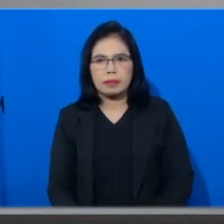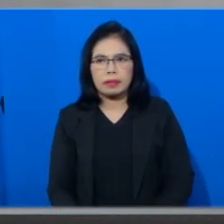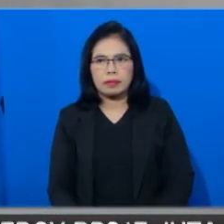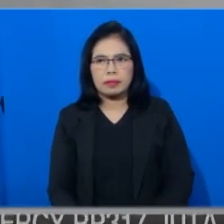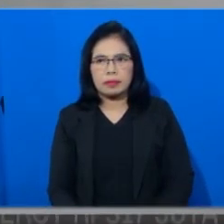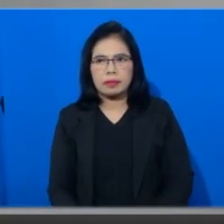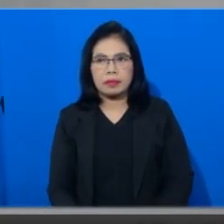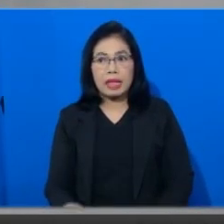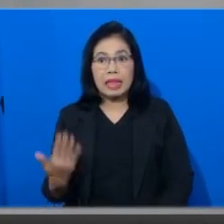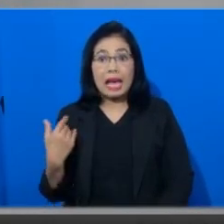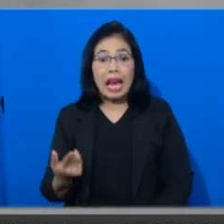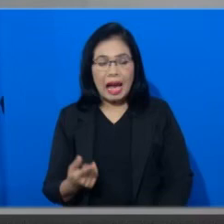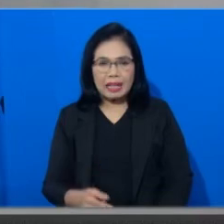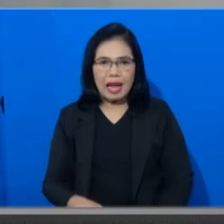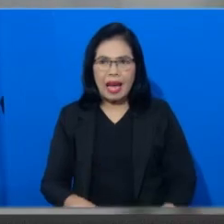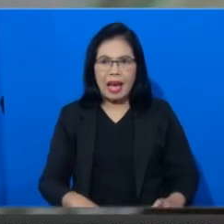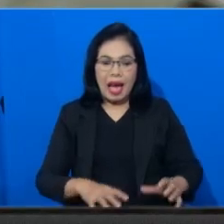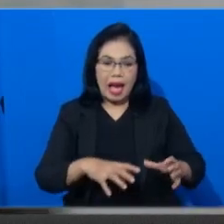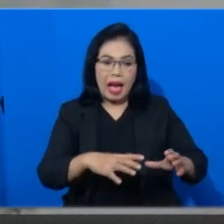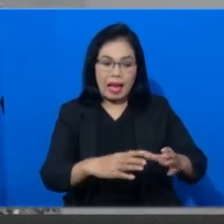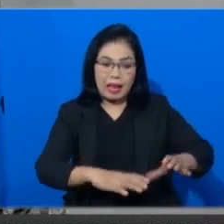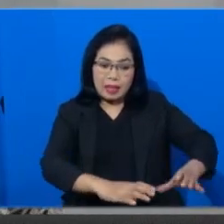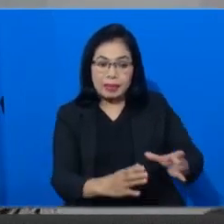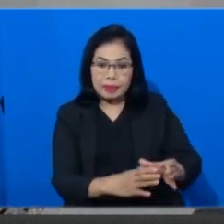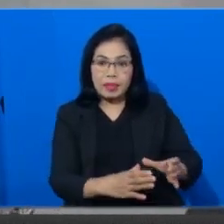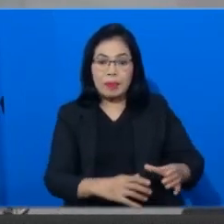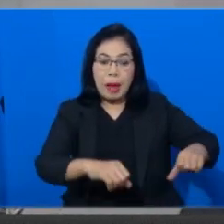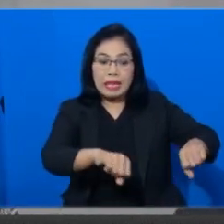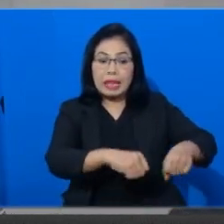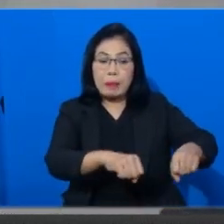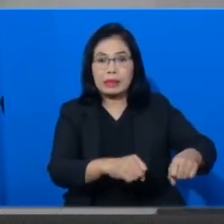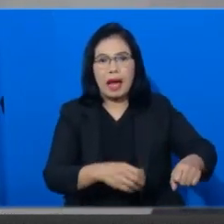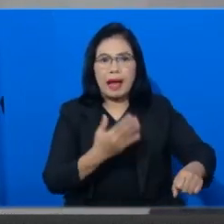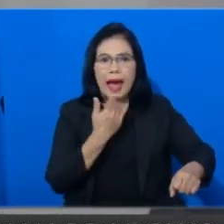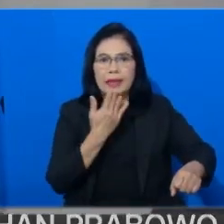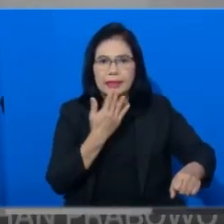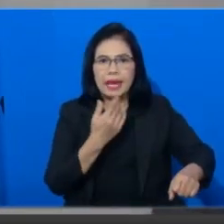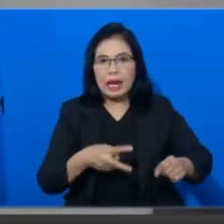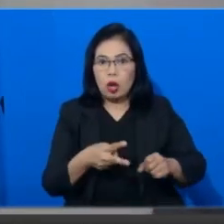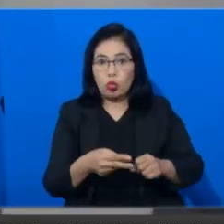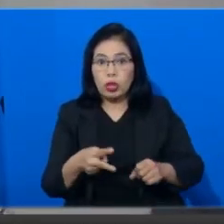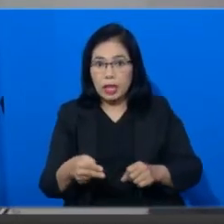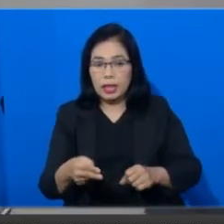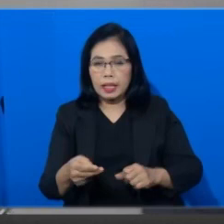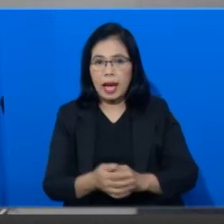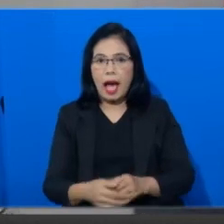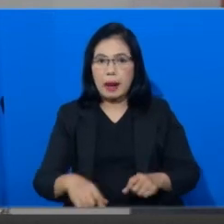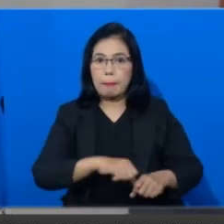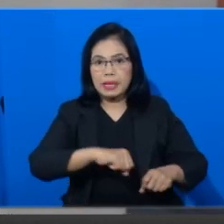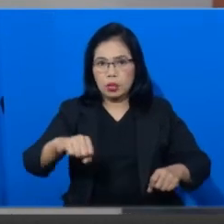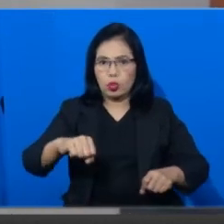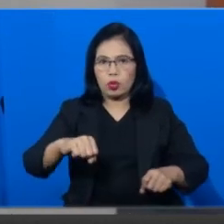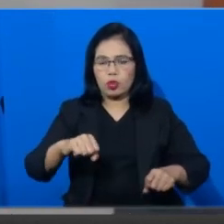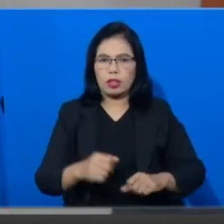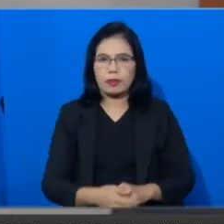Tadi ada rice cooker, terus gunting, ya yang paling banyak temukan gunting, benar aja, cutter, pisau.